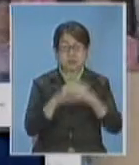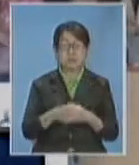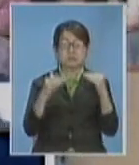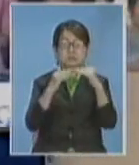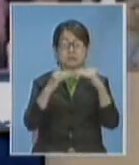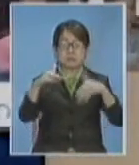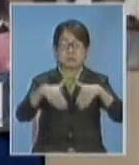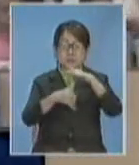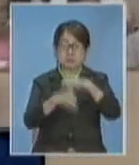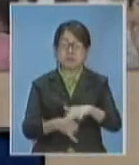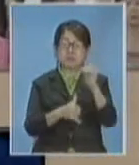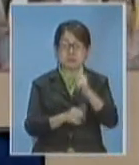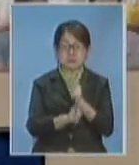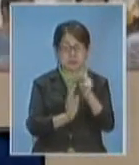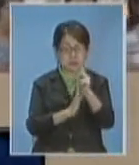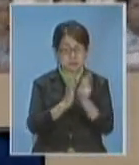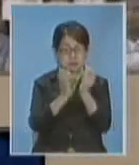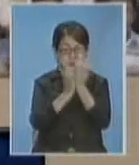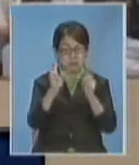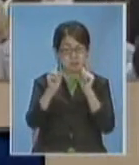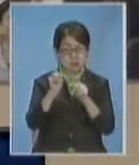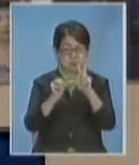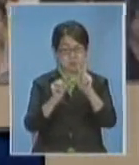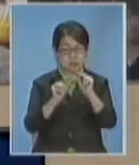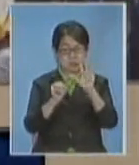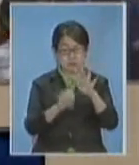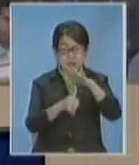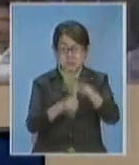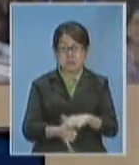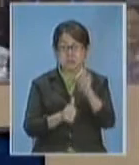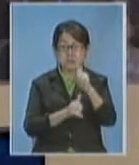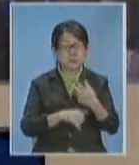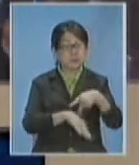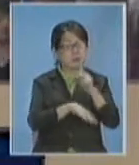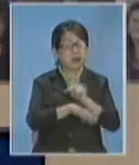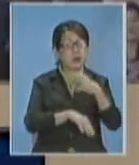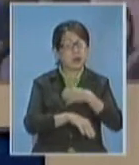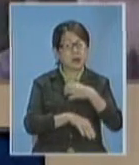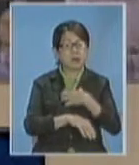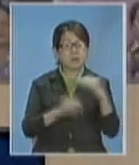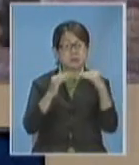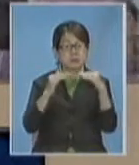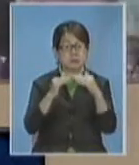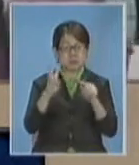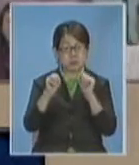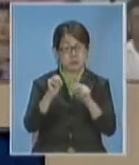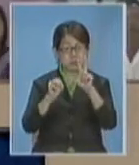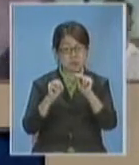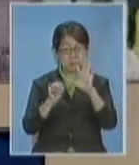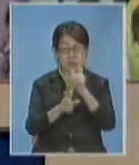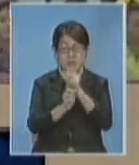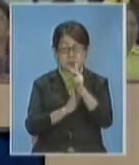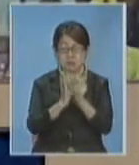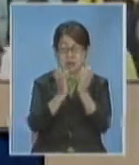พี่น้องประชาชนตามรัฐธรรมนูญมาตรา35ท่านประธานครับท่านประธานอาจจะสละสิทธิตามมาตรา35แห่งรัฐธรรมนู